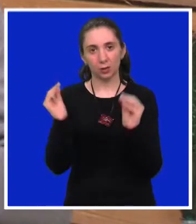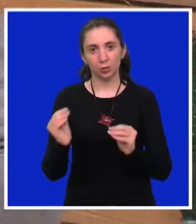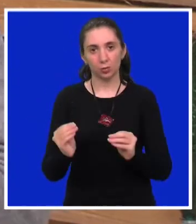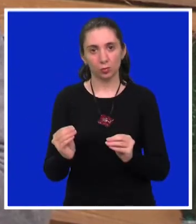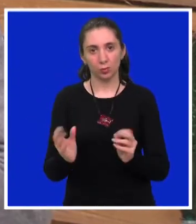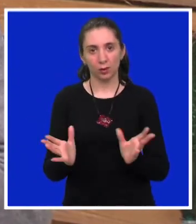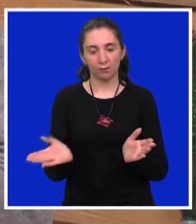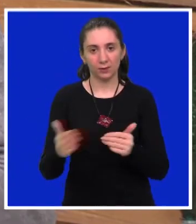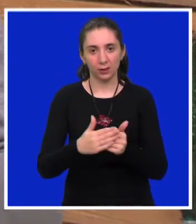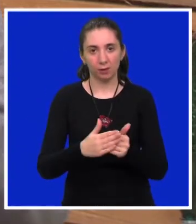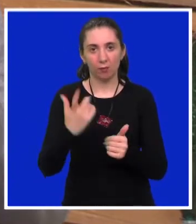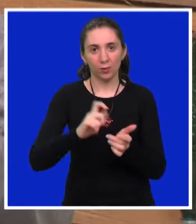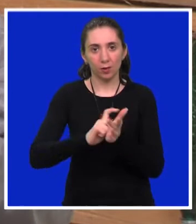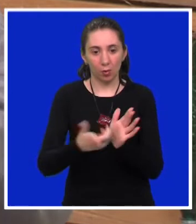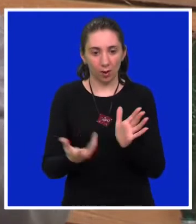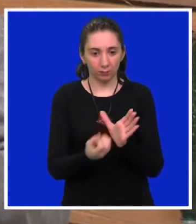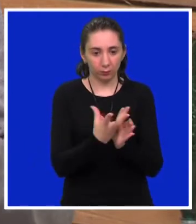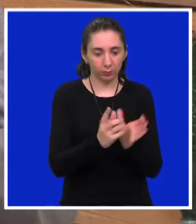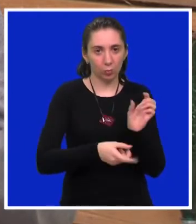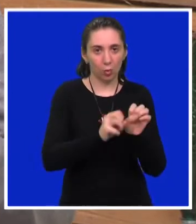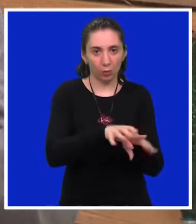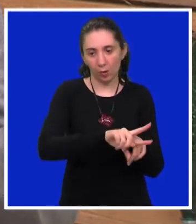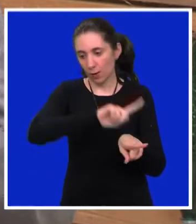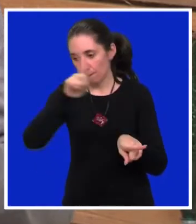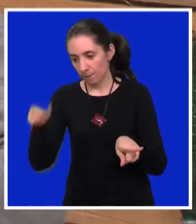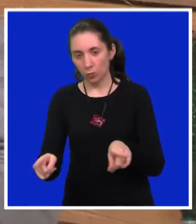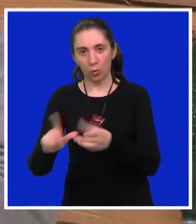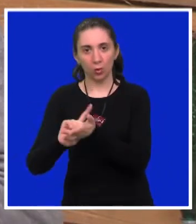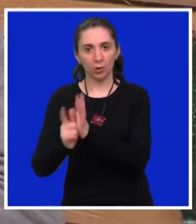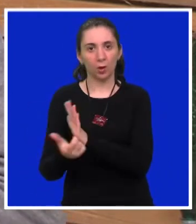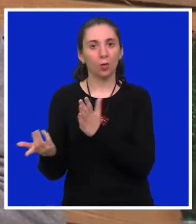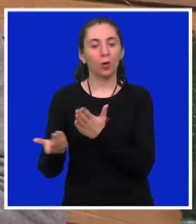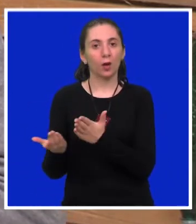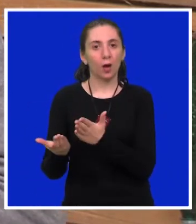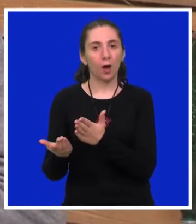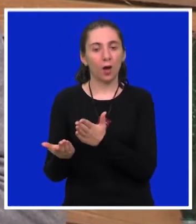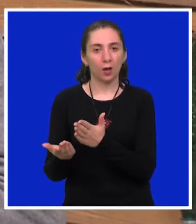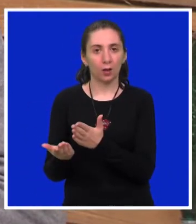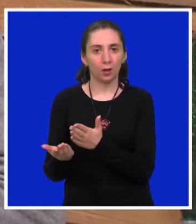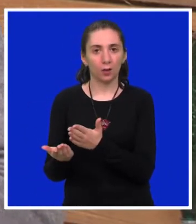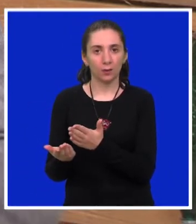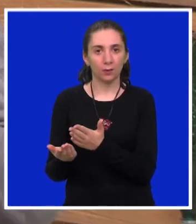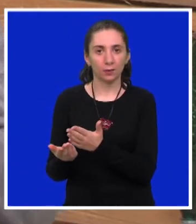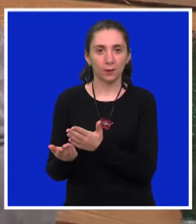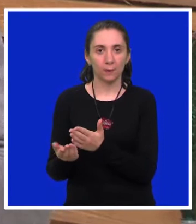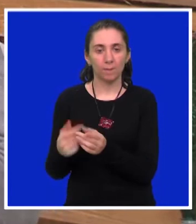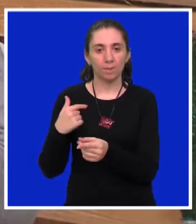sustav zatvoren od onog trenutka kad stvorimo otpad, do trenutka kad s njim na neki